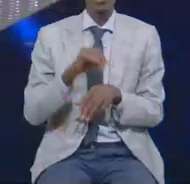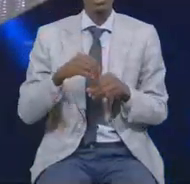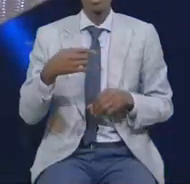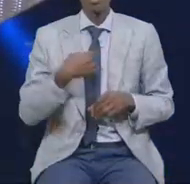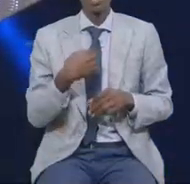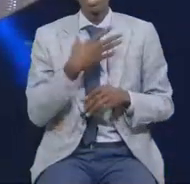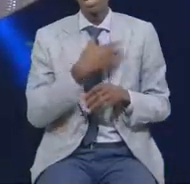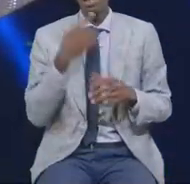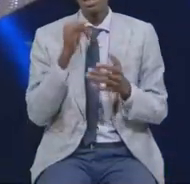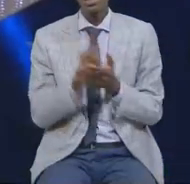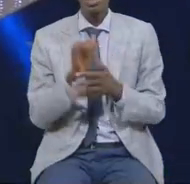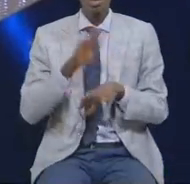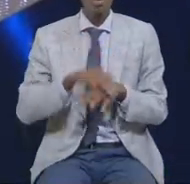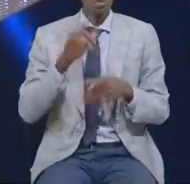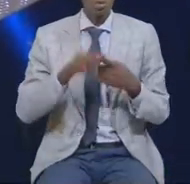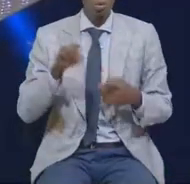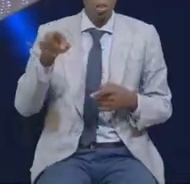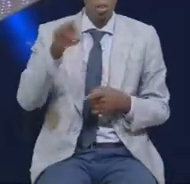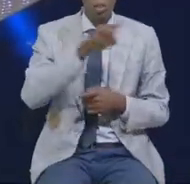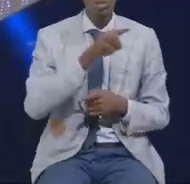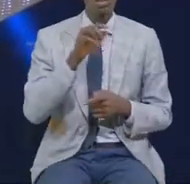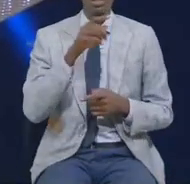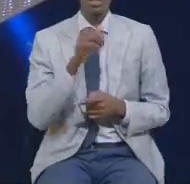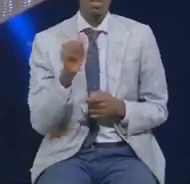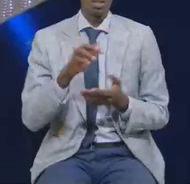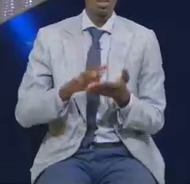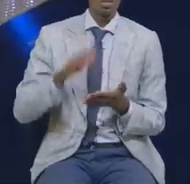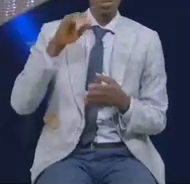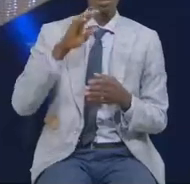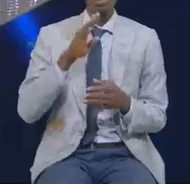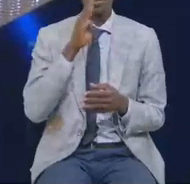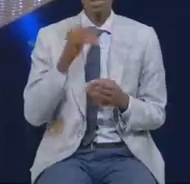Et verset 21, à lui soit la gloire dans l'Église